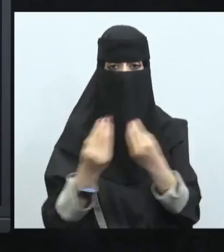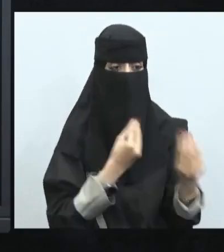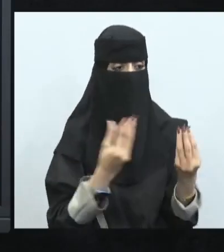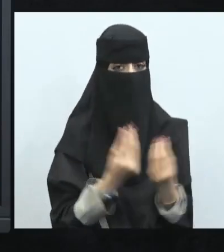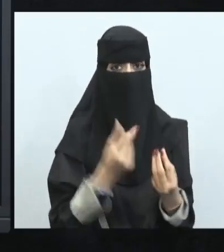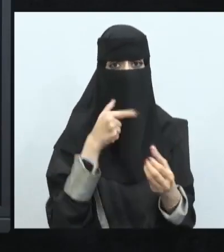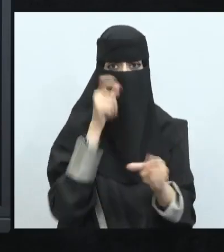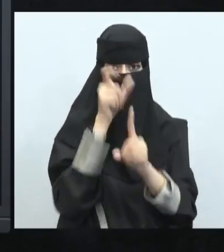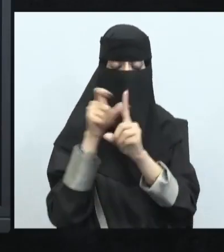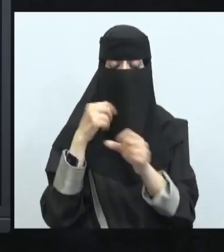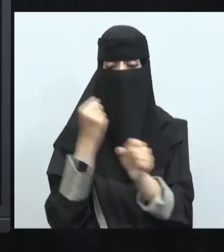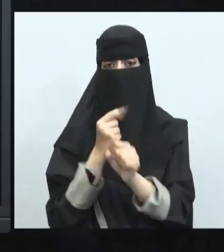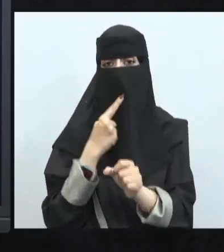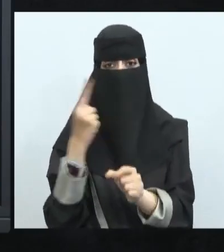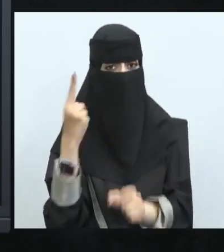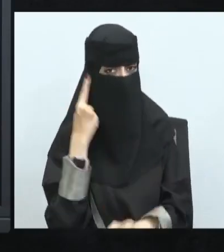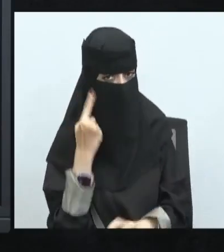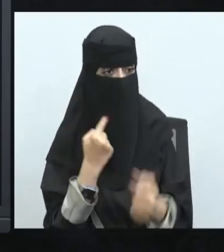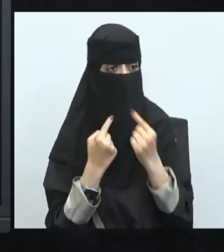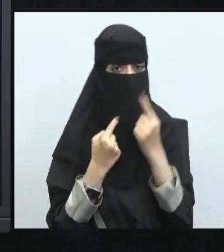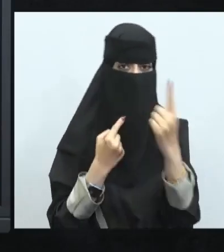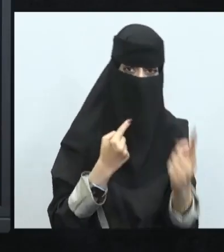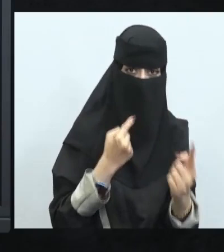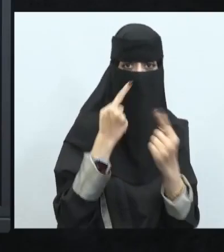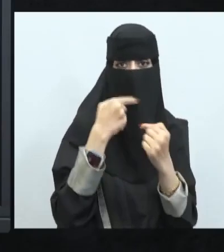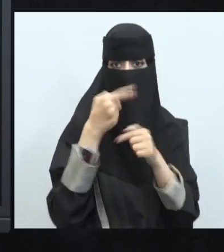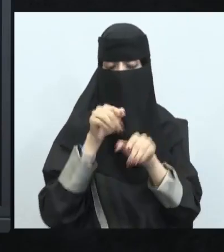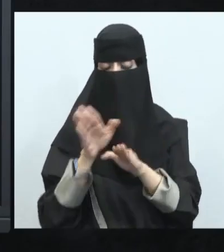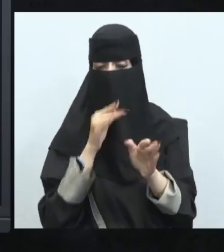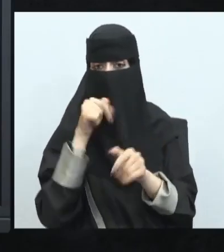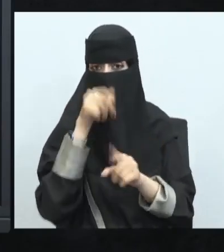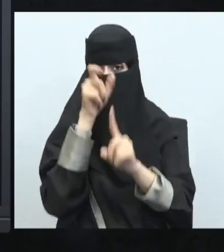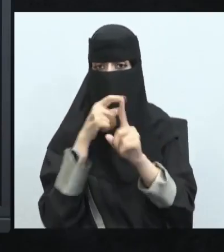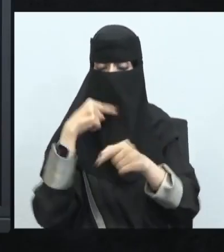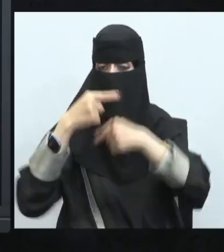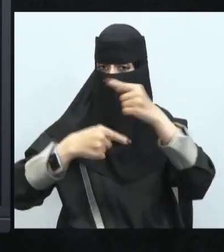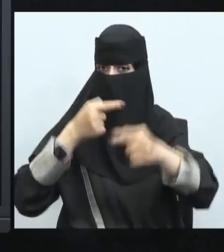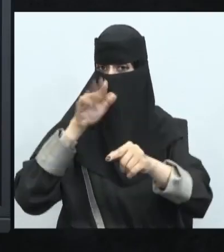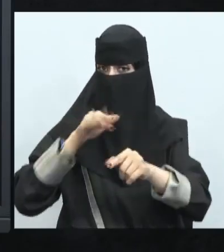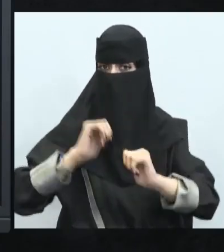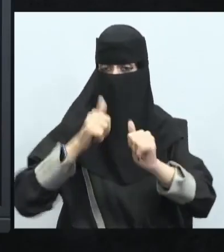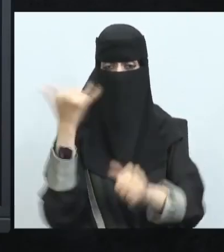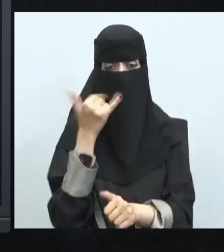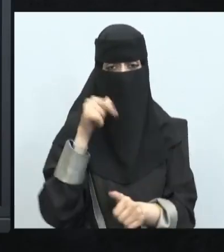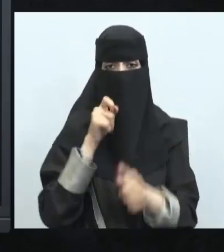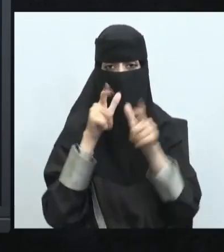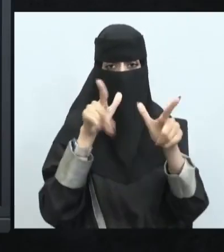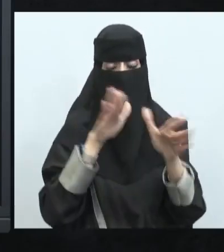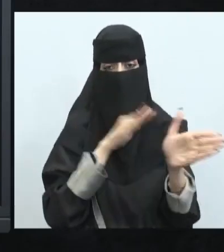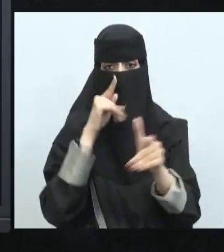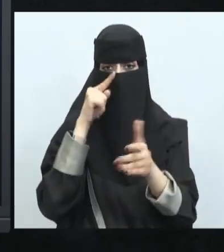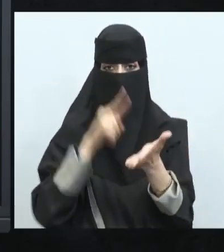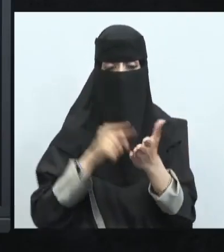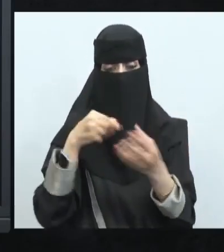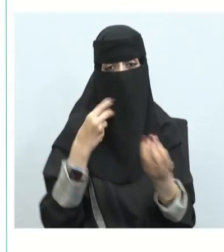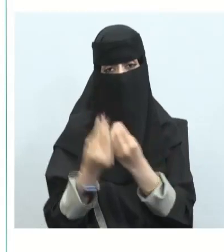الموظفين لديهم قابليه في السماع والاستماع والانصات من قبله للموظفين وبالتالي سيكون من السهل ان يخبر الموظفين